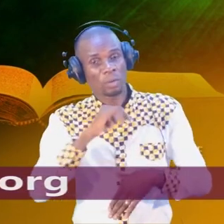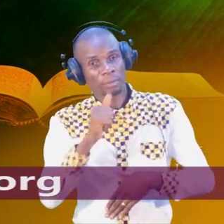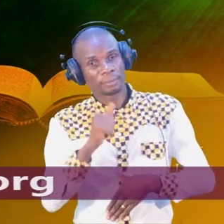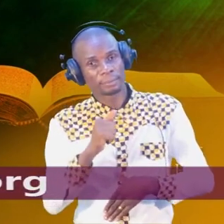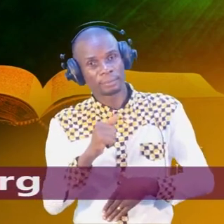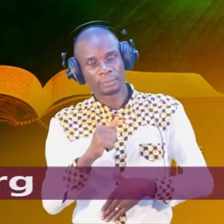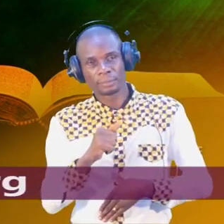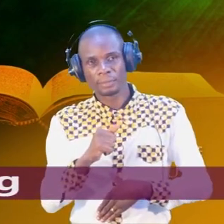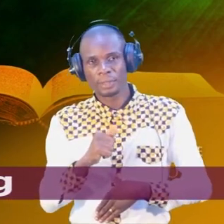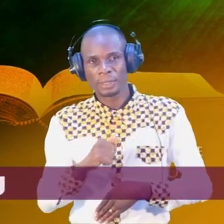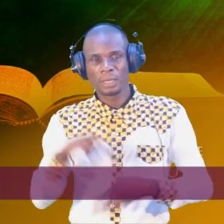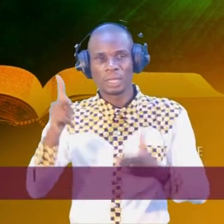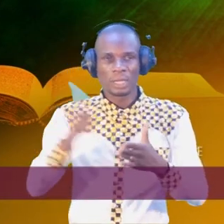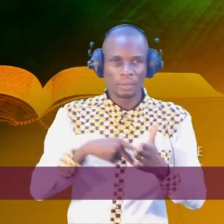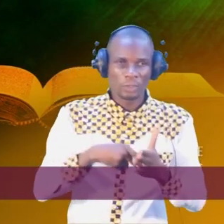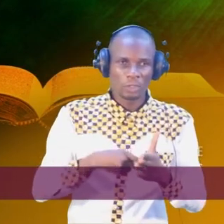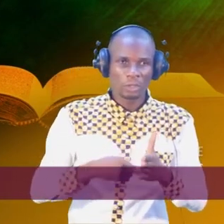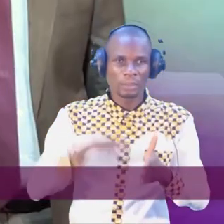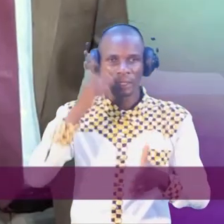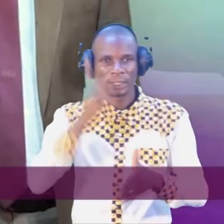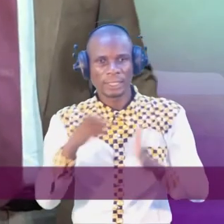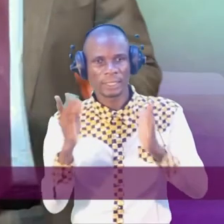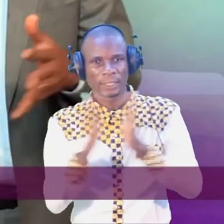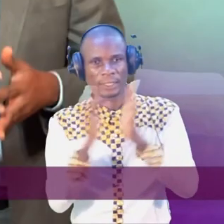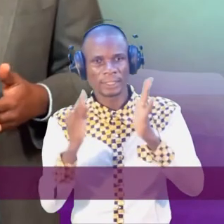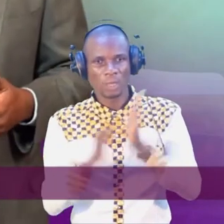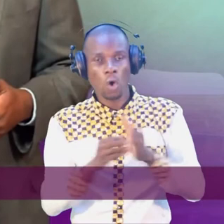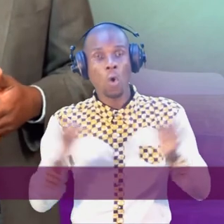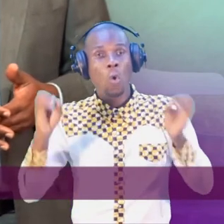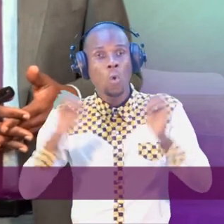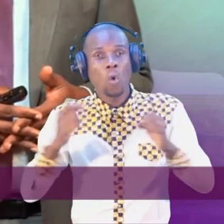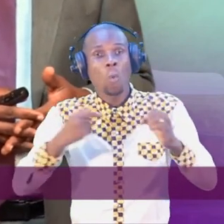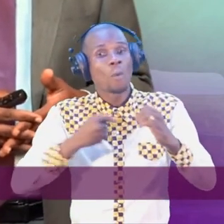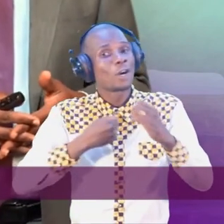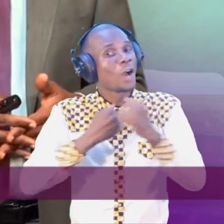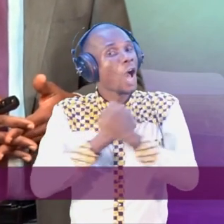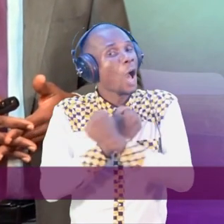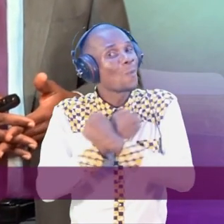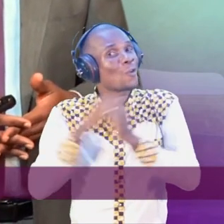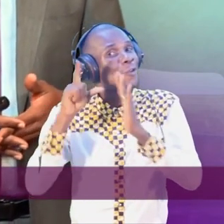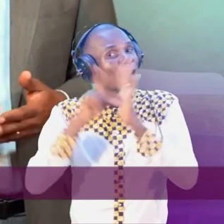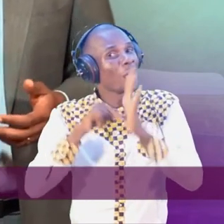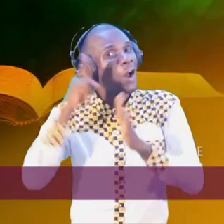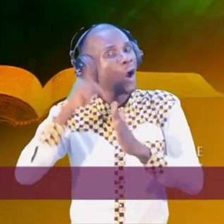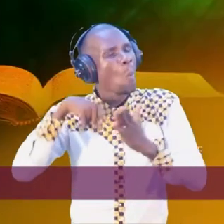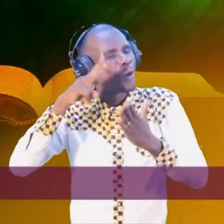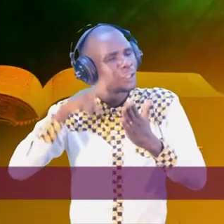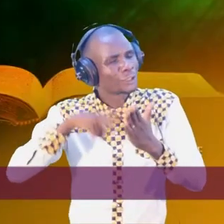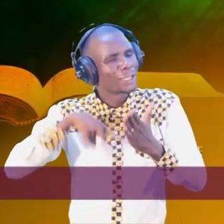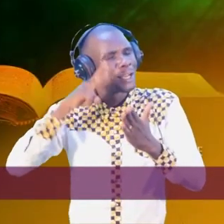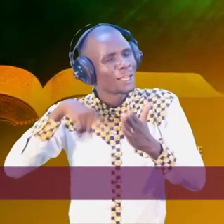yako, wala hawana la kuwakwaza. Katika hiyo hiyo sura fungu